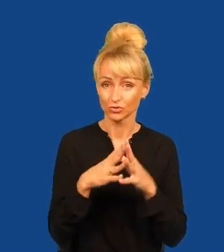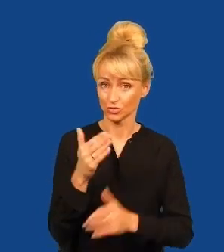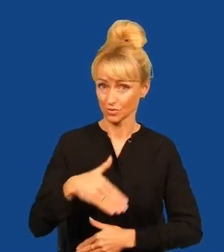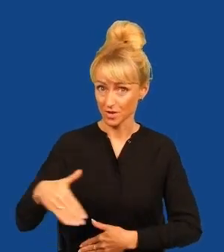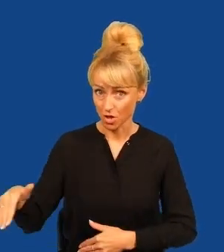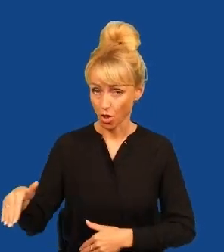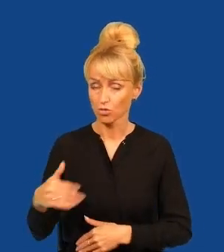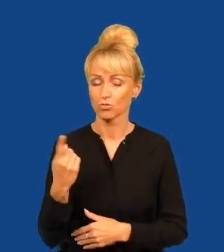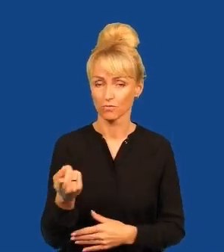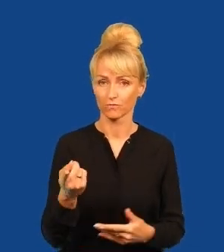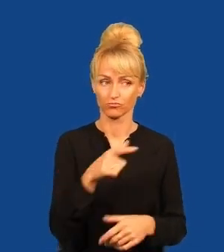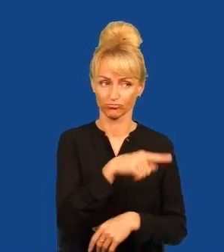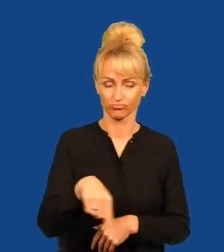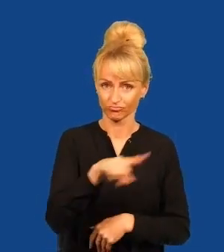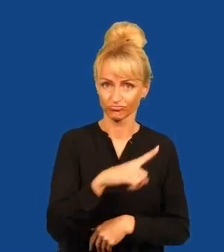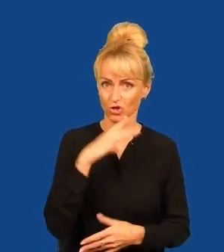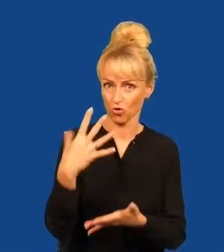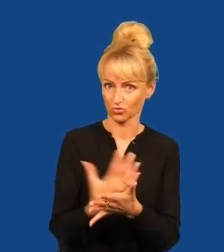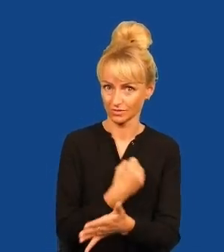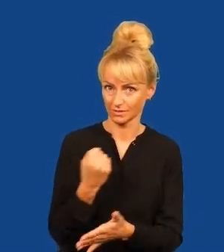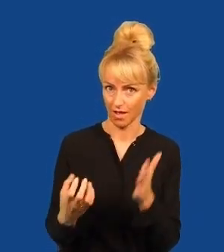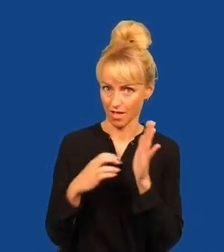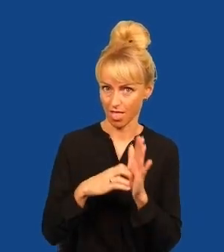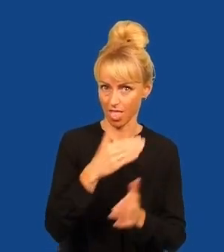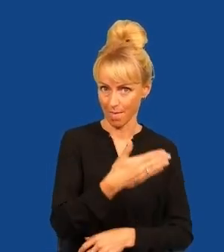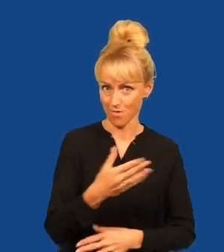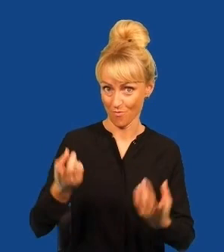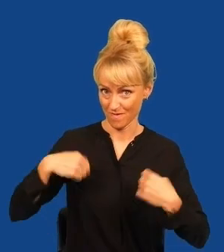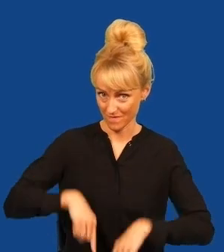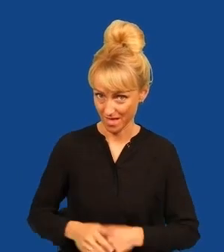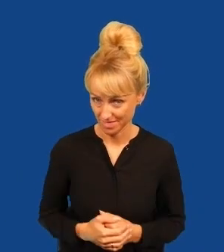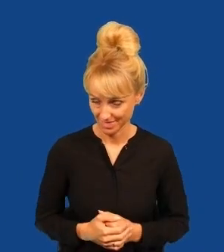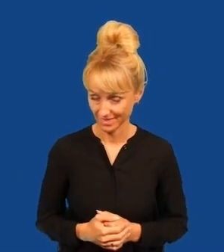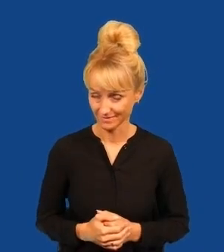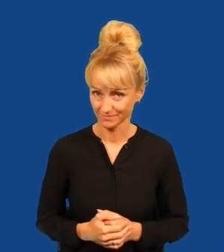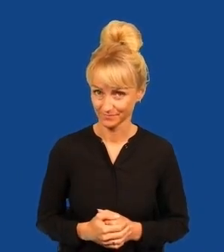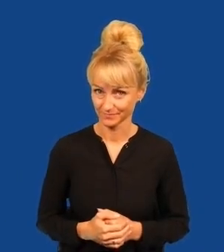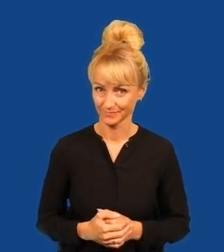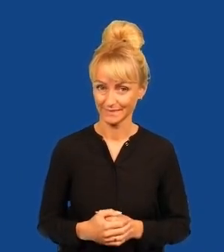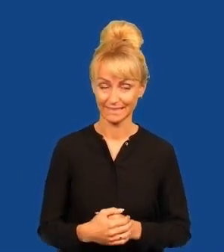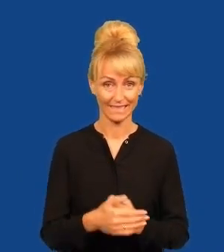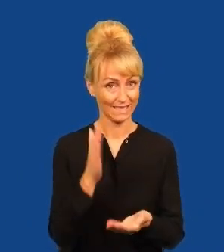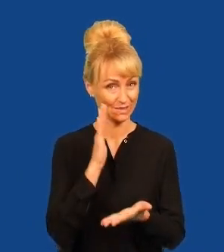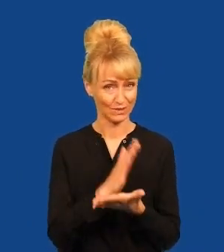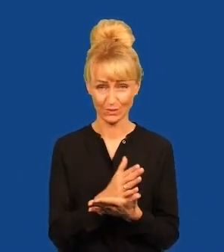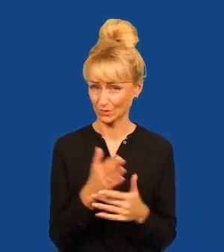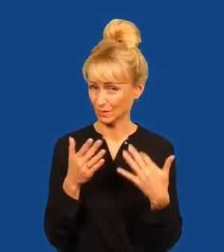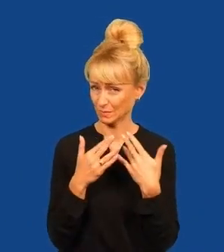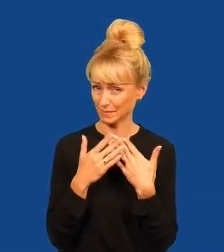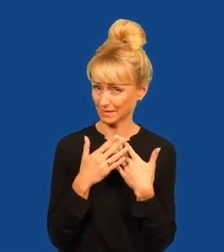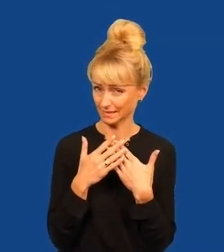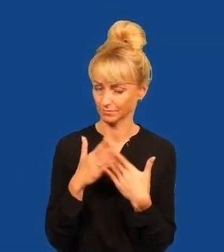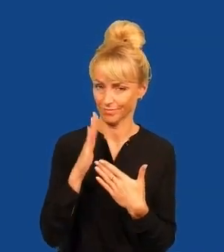użytkowników. Szanowni Państwo, idzie nowe, zbliża się wielkimi, stumilowymi